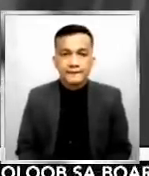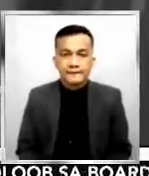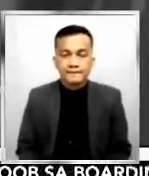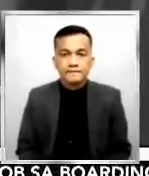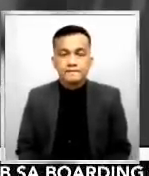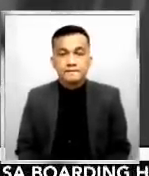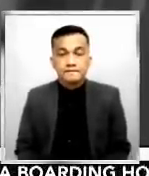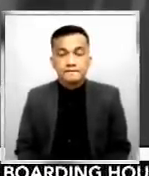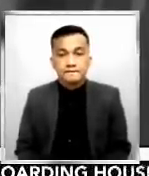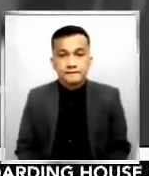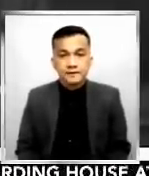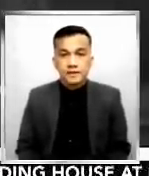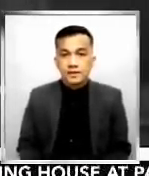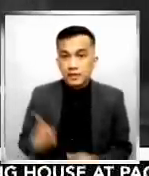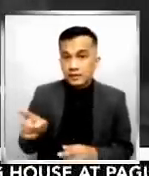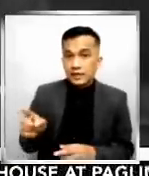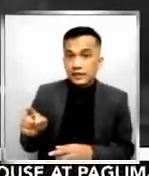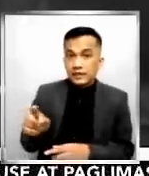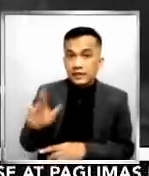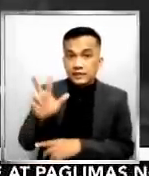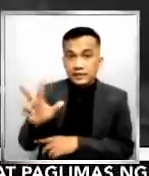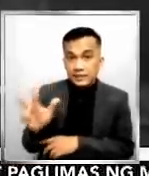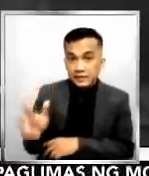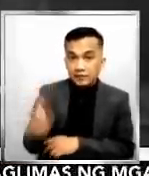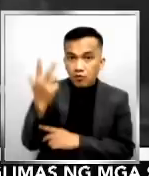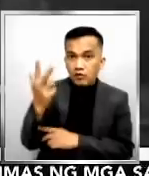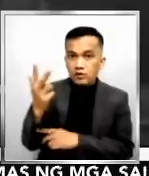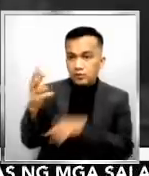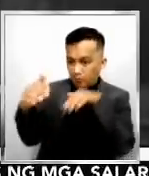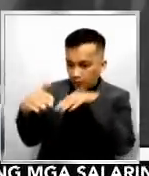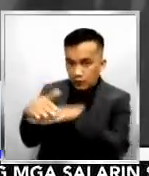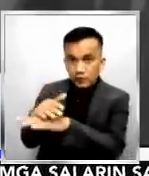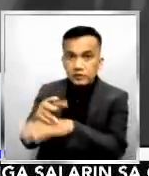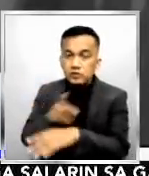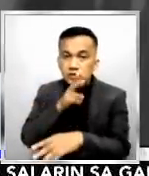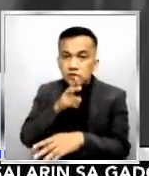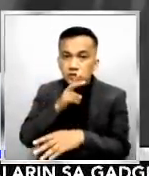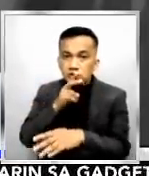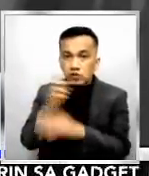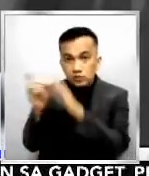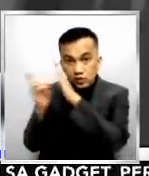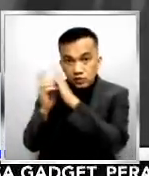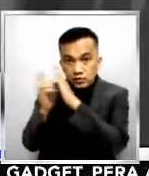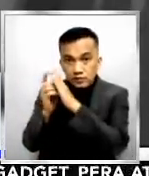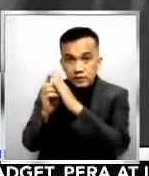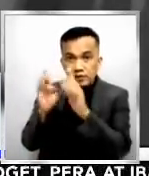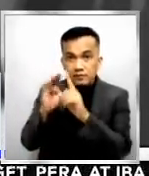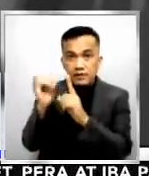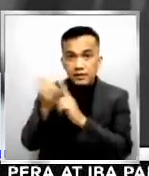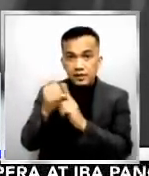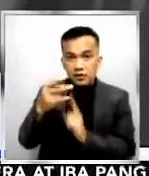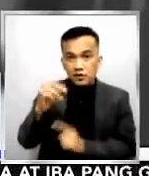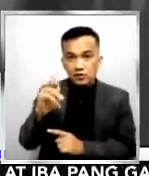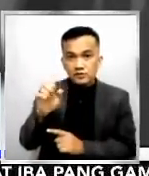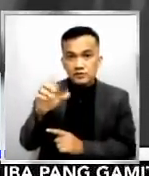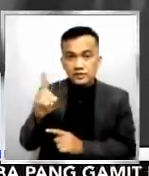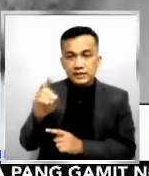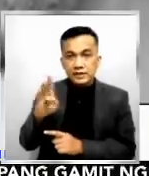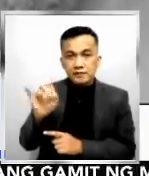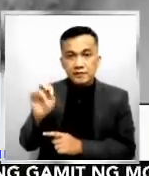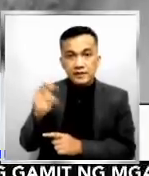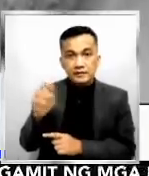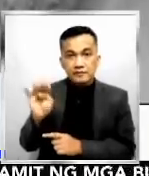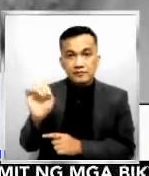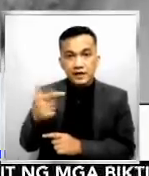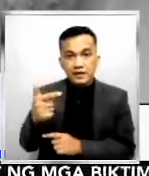Pasado alas 3 ng madaling araw nang pasukin ng mga suspect ang boarding house na ito sa Barangay Homestead, Bangbang, Nueva Vizcaya. Karamihan